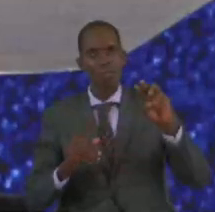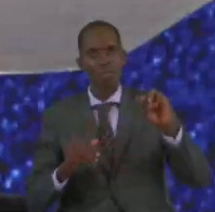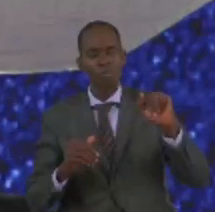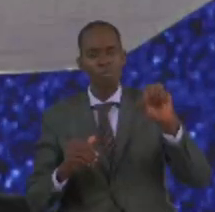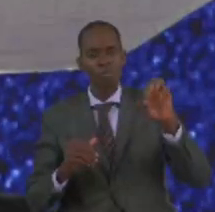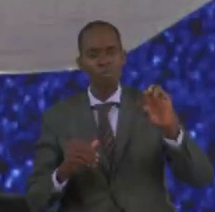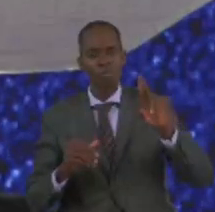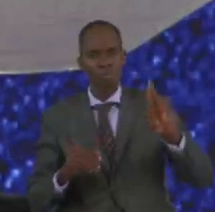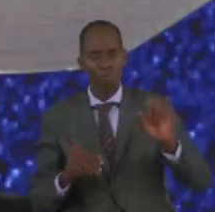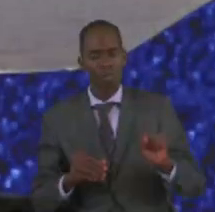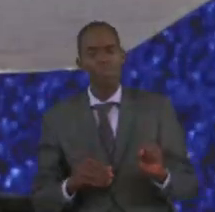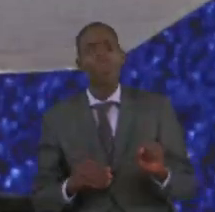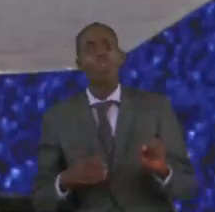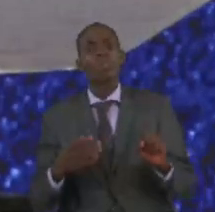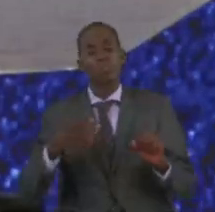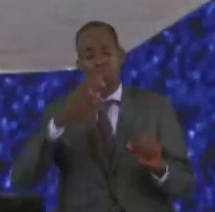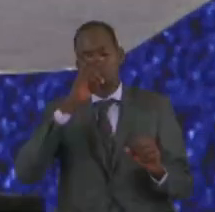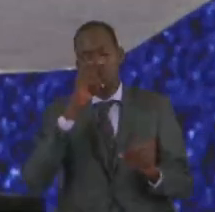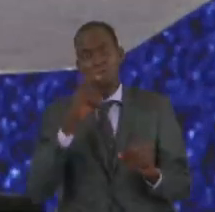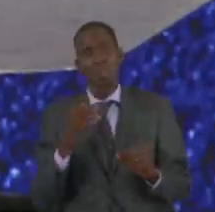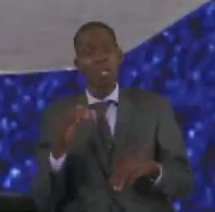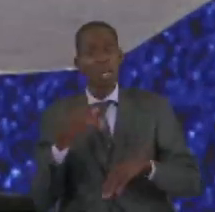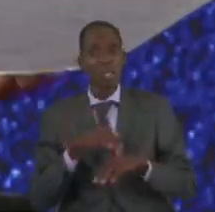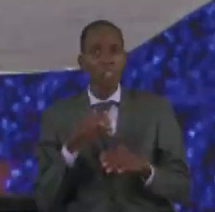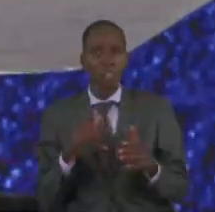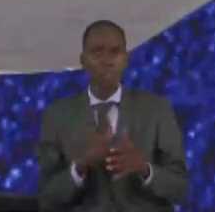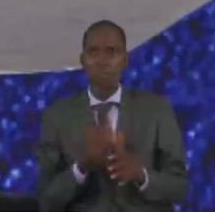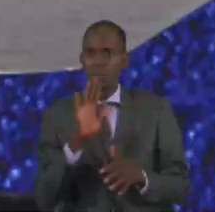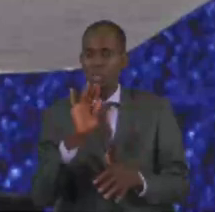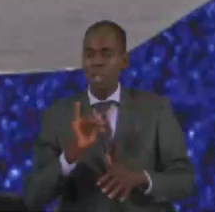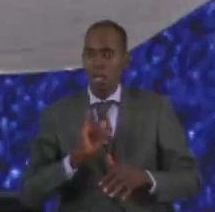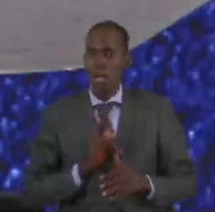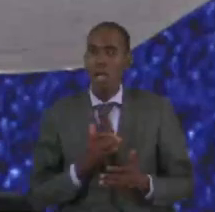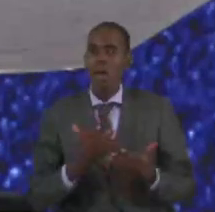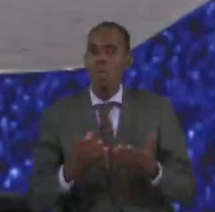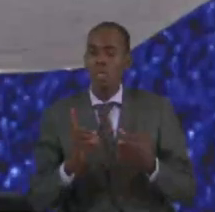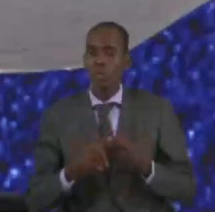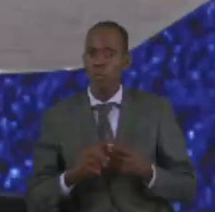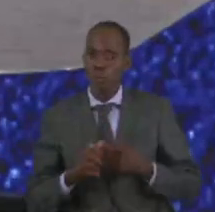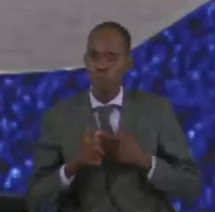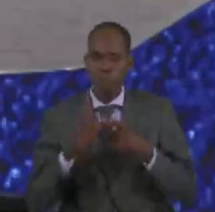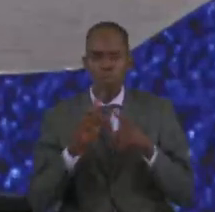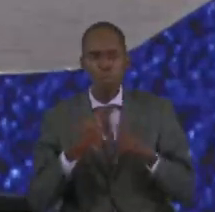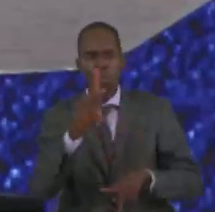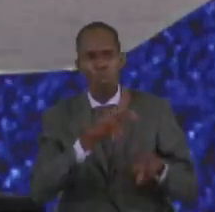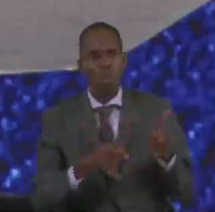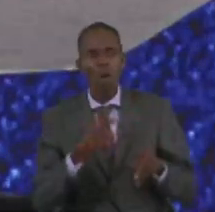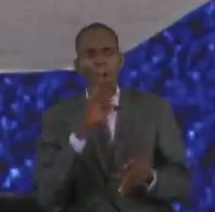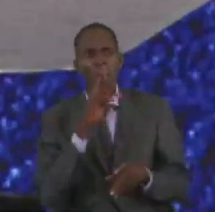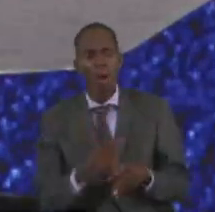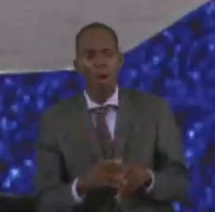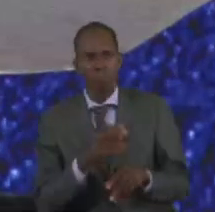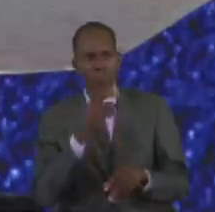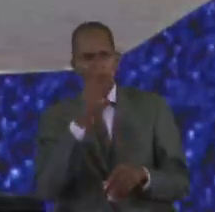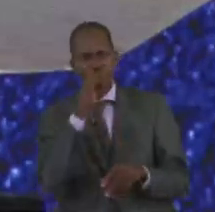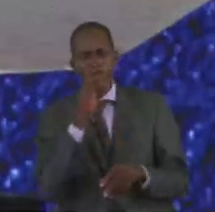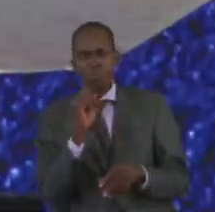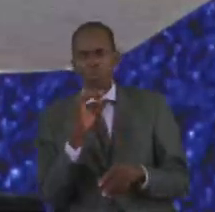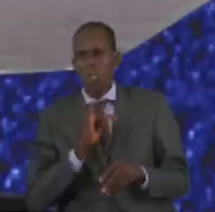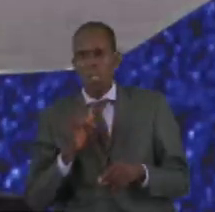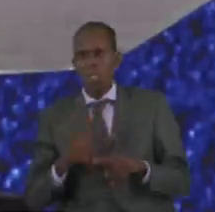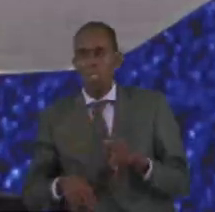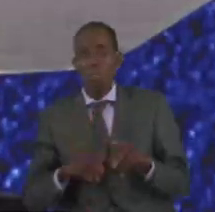changement et la transformation. Alors, ils vont se calmer, ils vont se refroidir que je veux courir, mais les gens se renfrognent, donc je